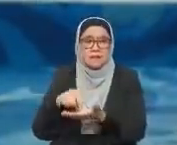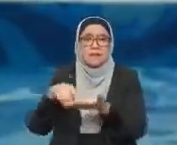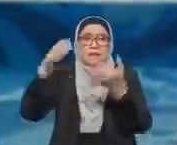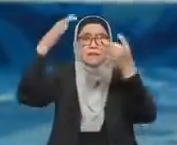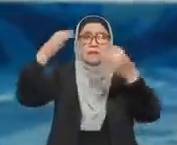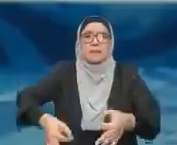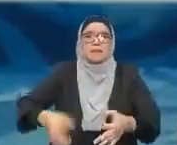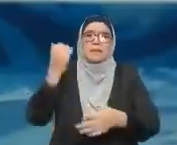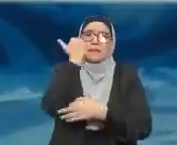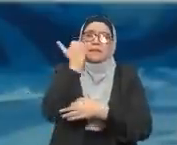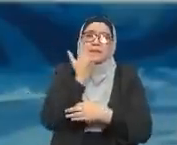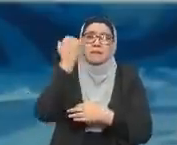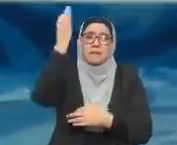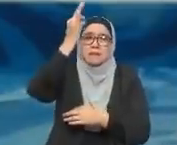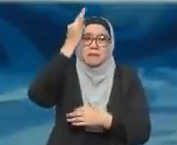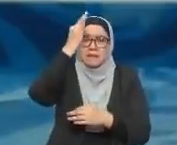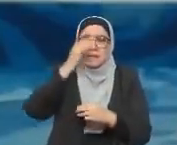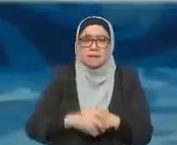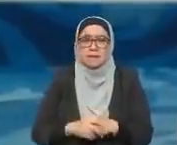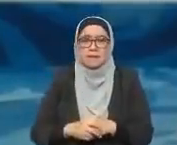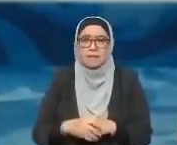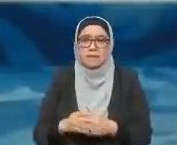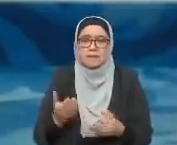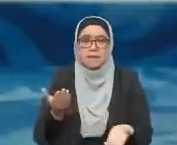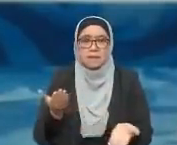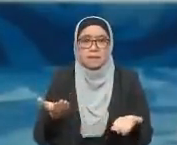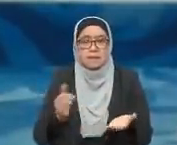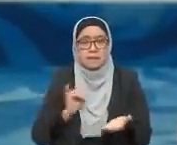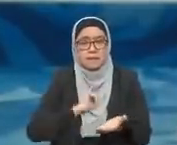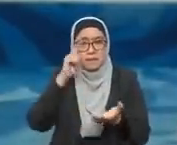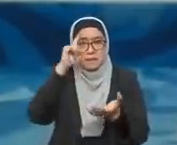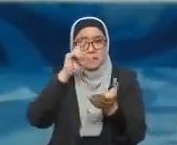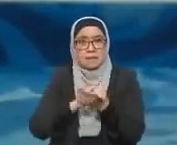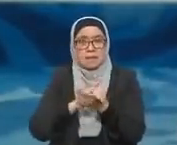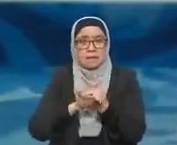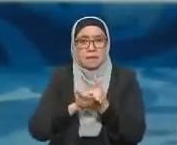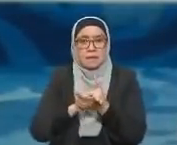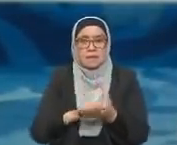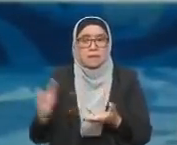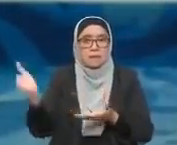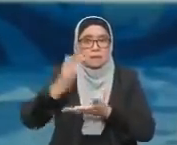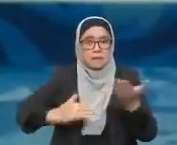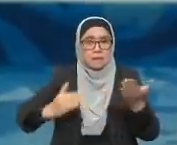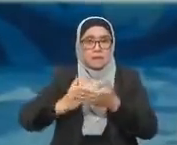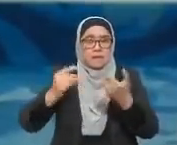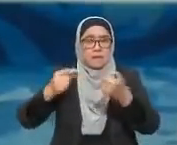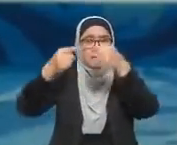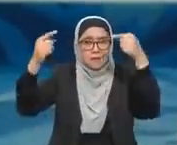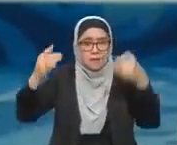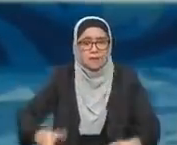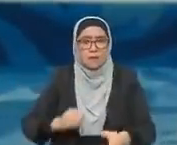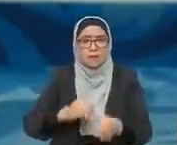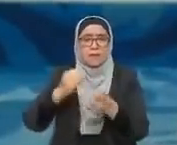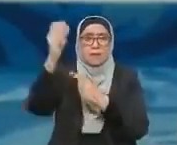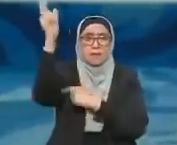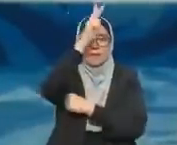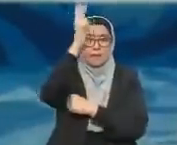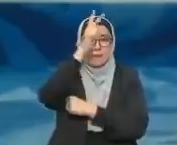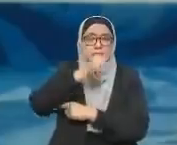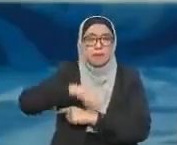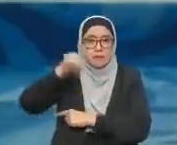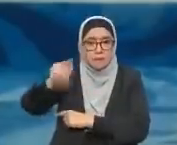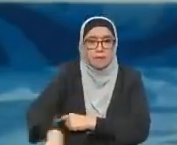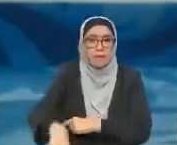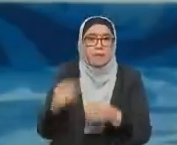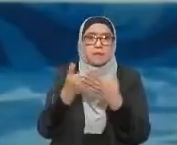yang saya percaya sama dp4 ke kerajaan harus Kemukakan semula dan sekarang memang sedang didorong